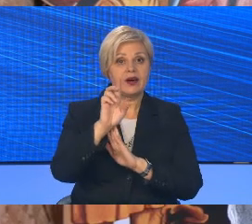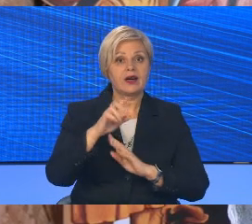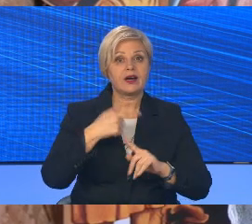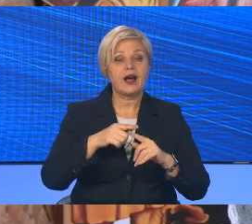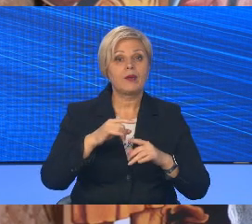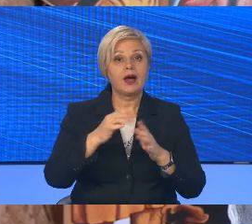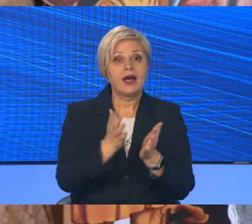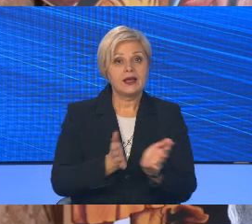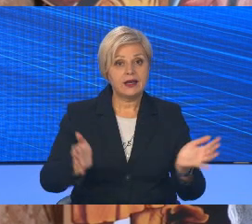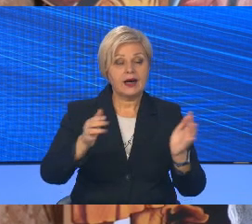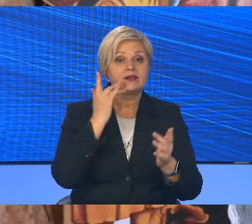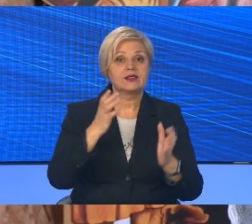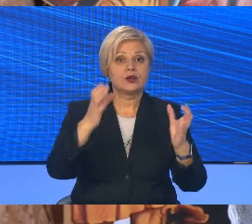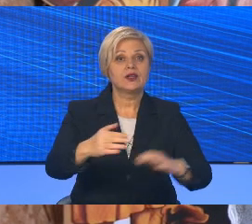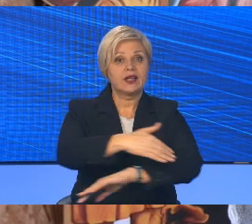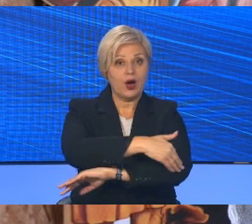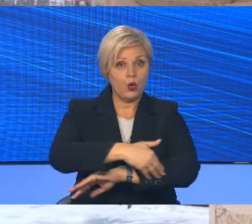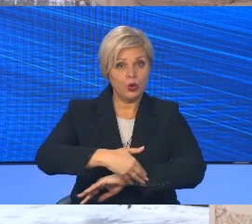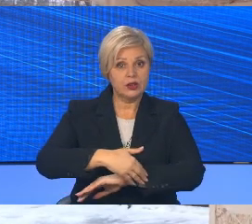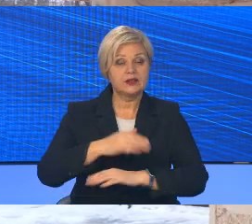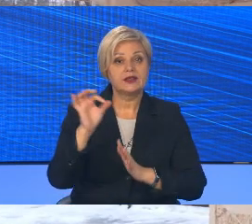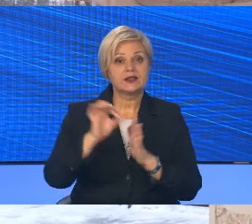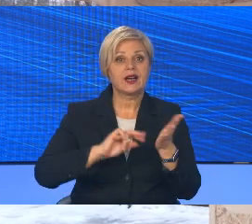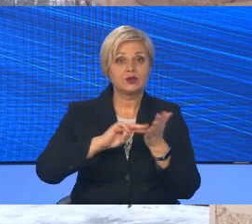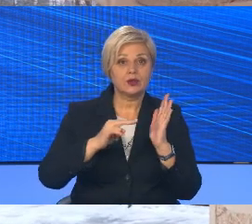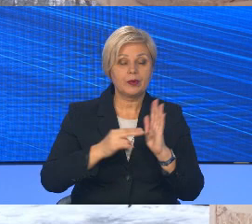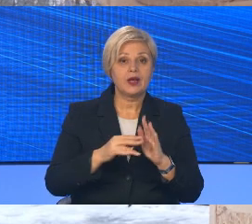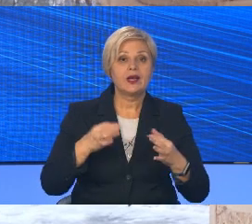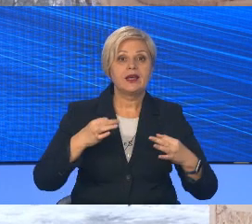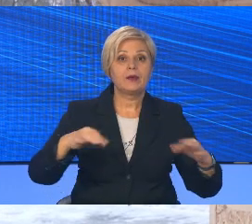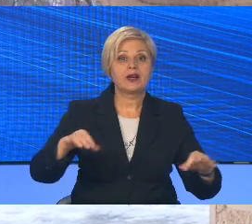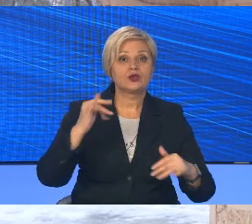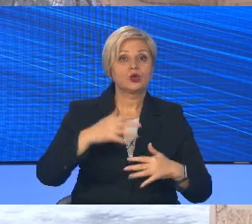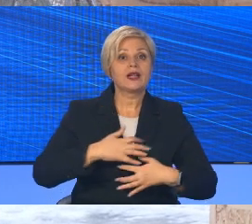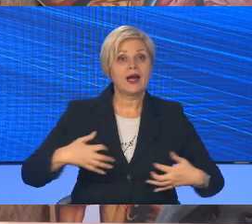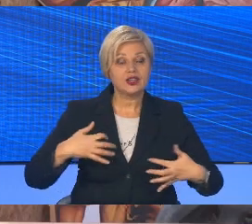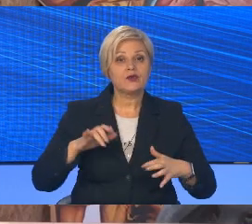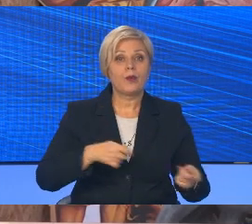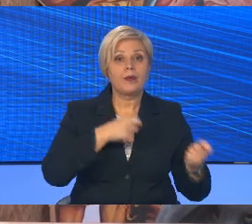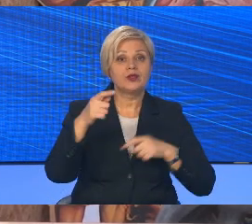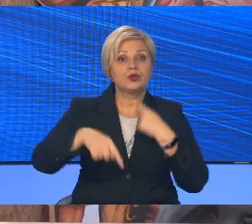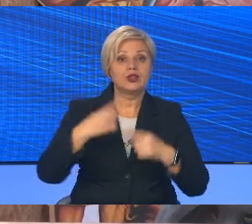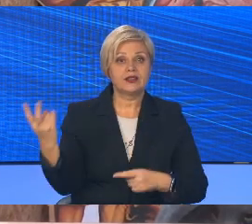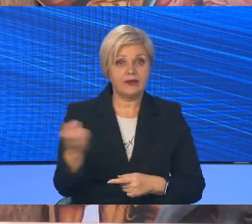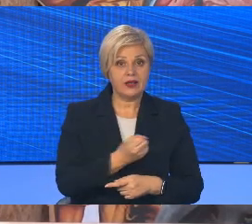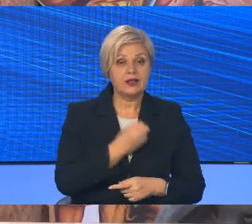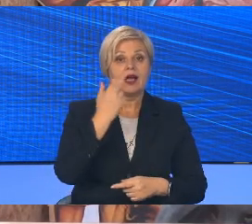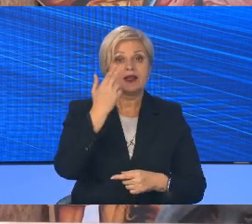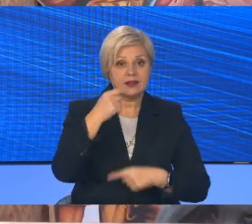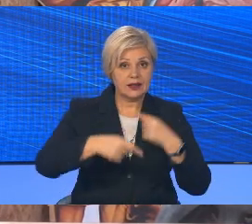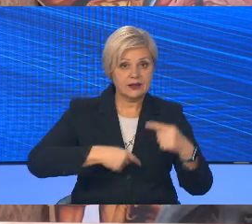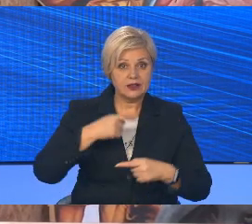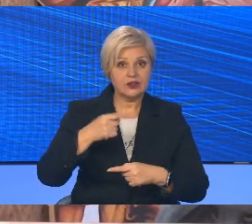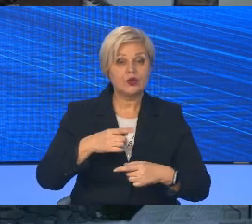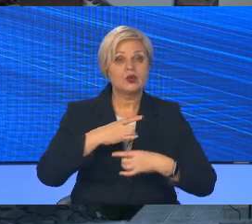ясли звычайно усталевывать на улице. Одразу запланована и простора для живел. Их привезут праз два тыдни. Традиционно на каляды